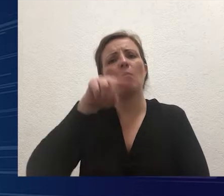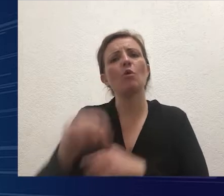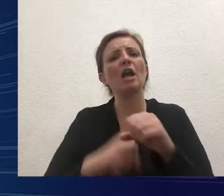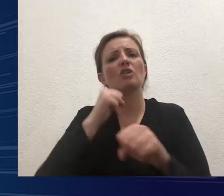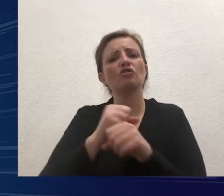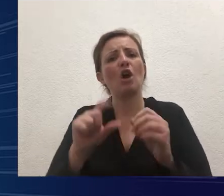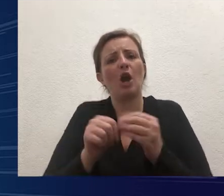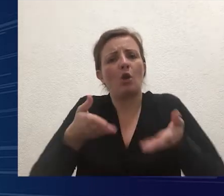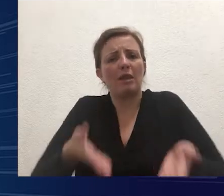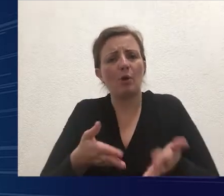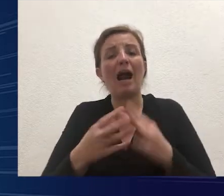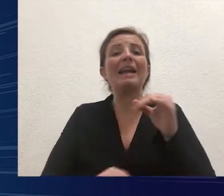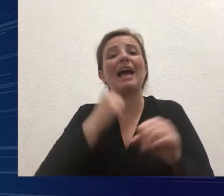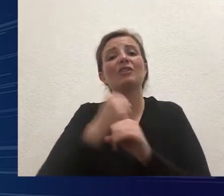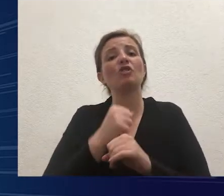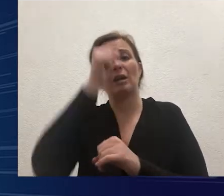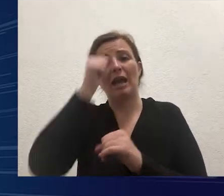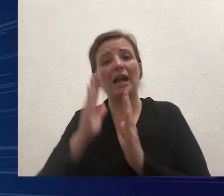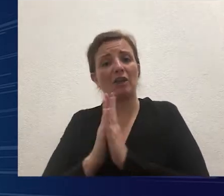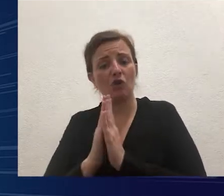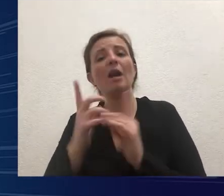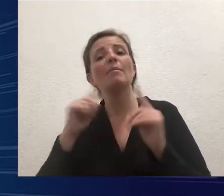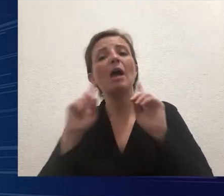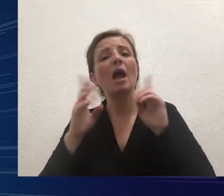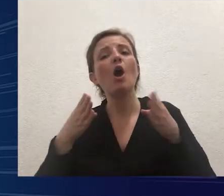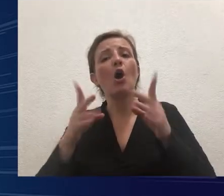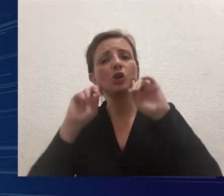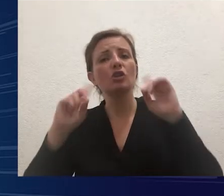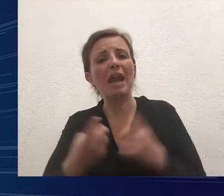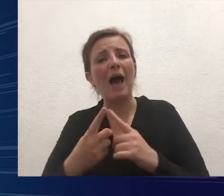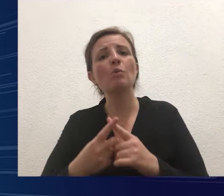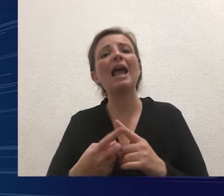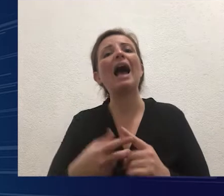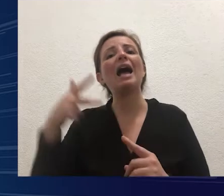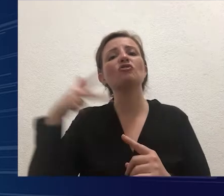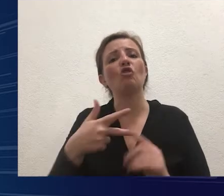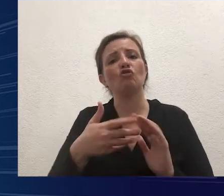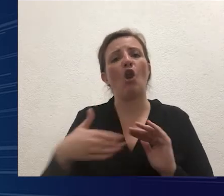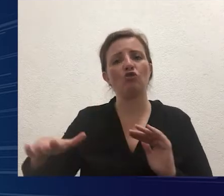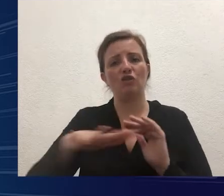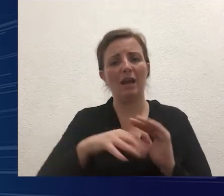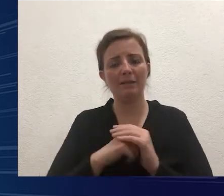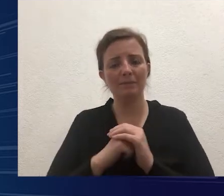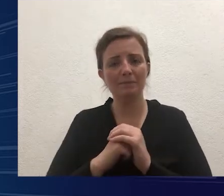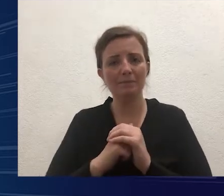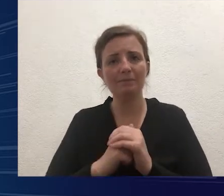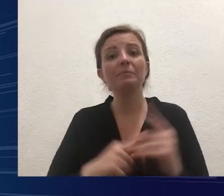ho insegnato anche essere contemporanea estera delle religioni per il corso di laurea in sociologia